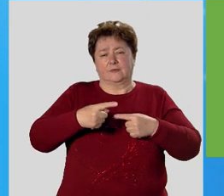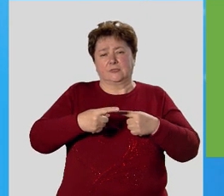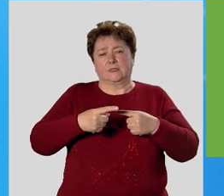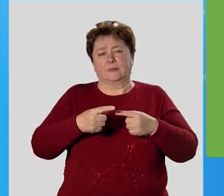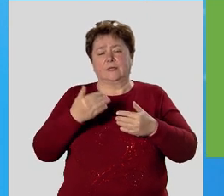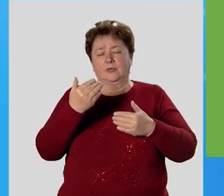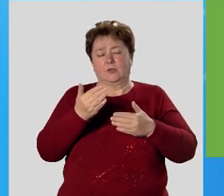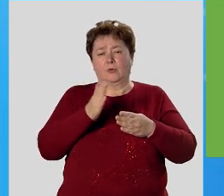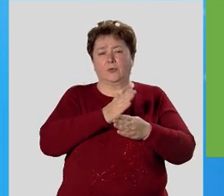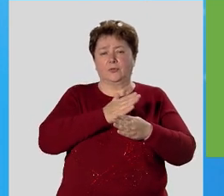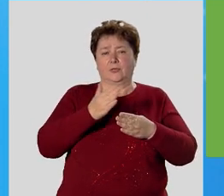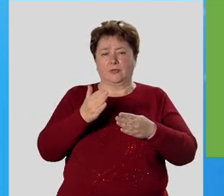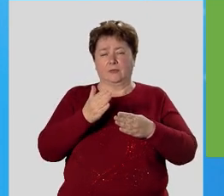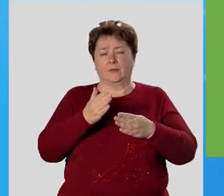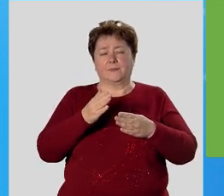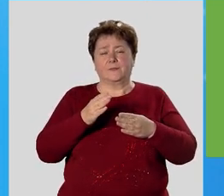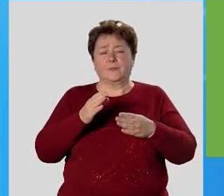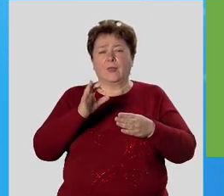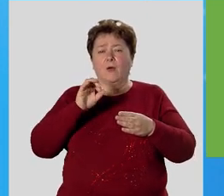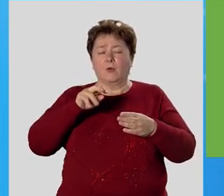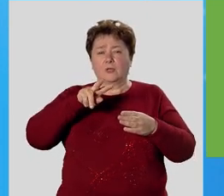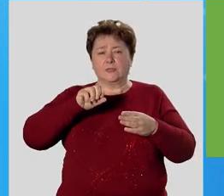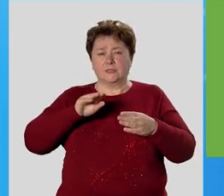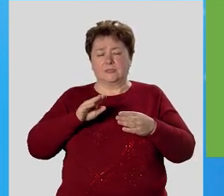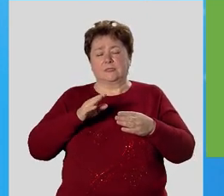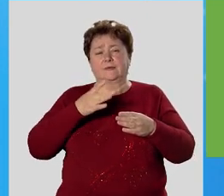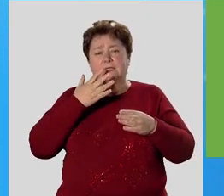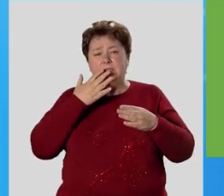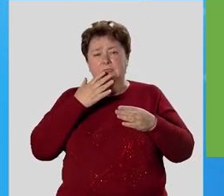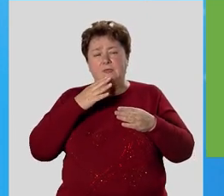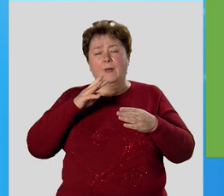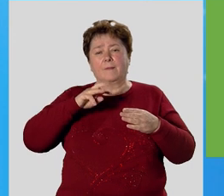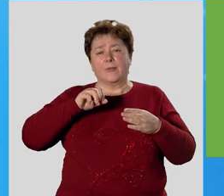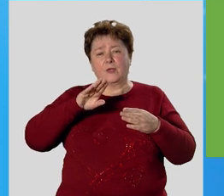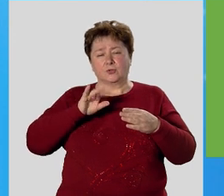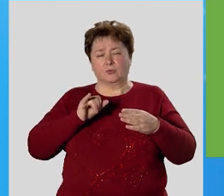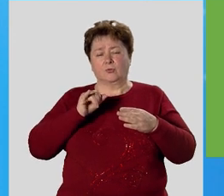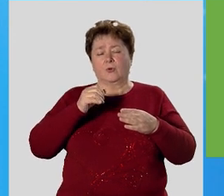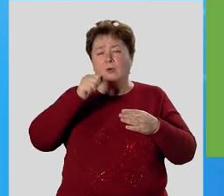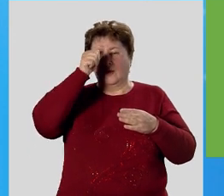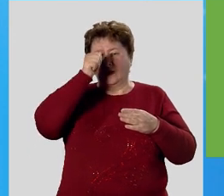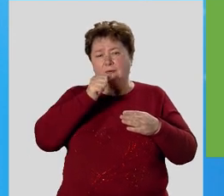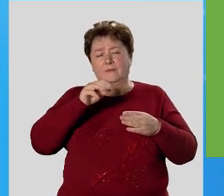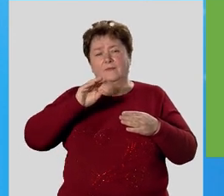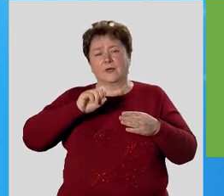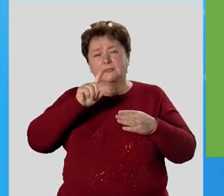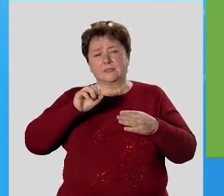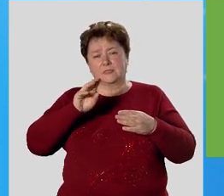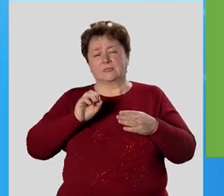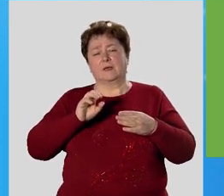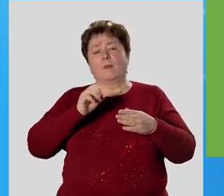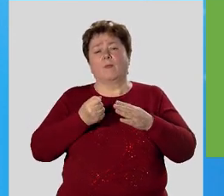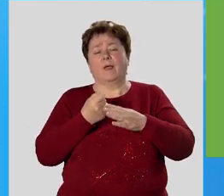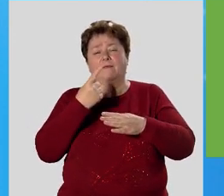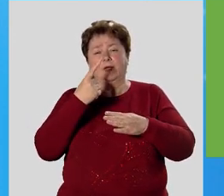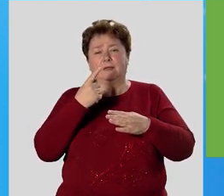последовательными ее делениями. От латинского «inter» – «между» и греческого «phasis» –